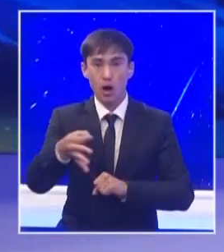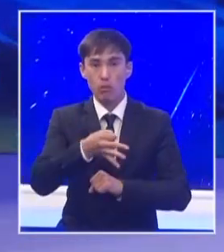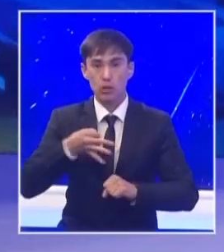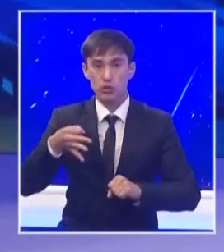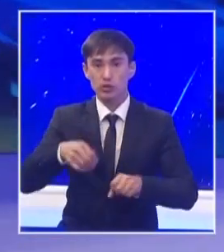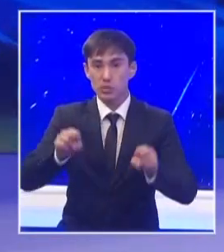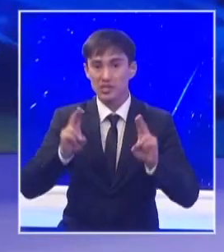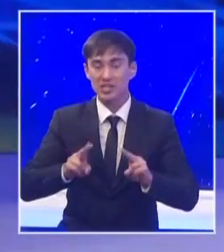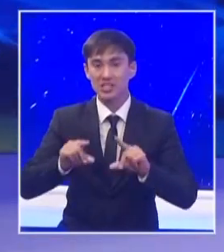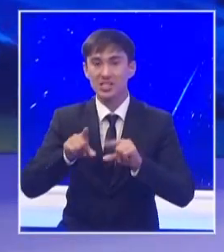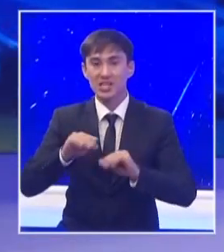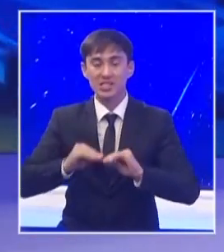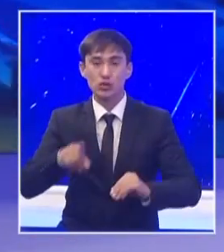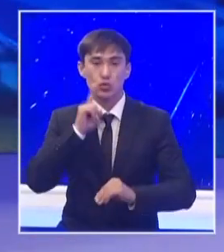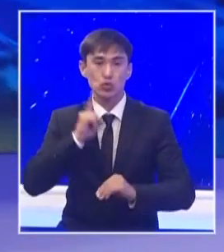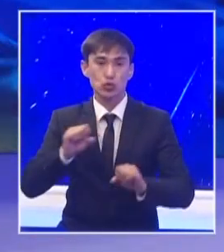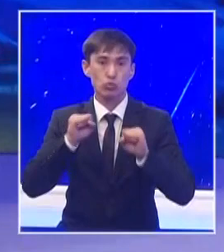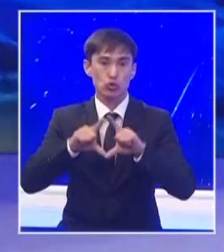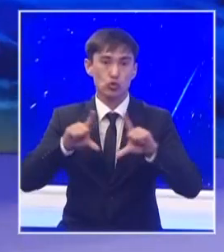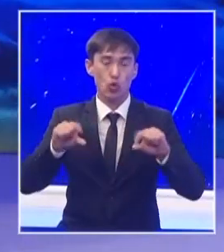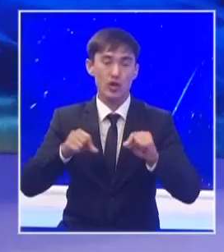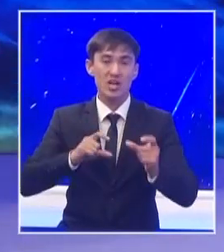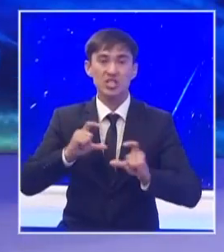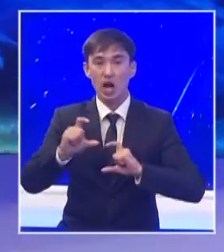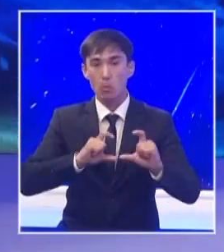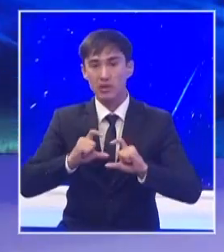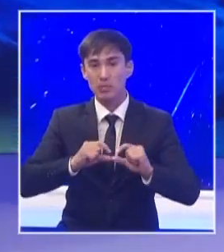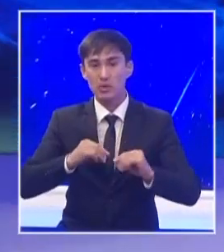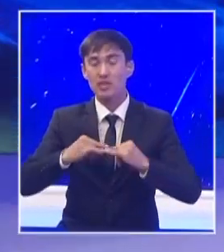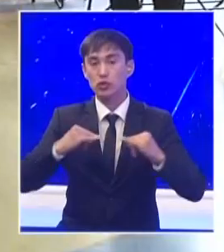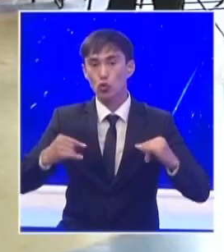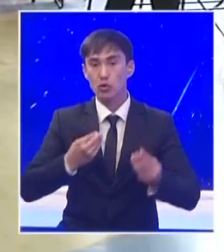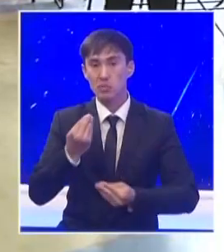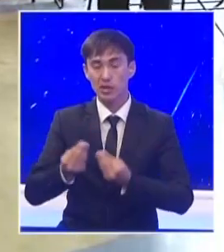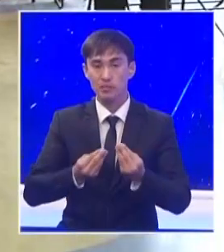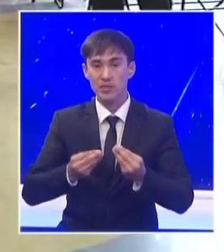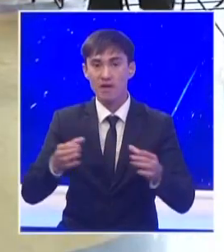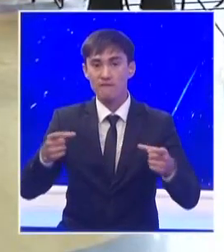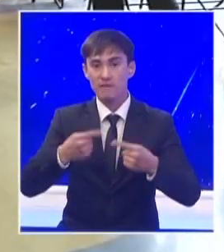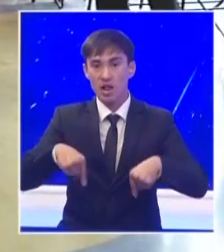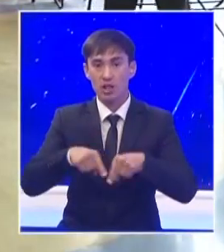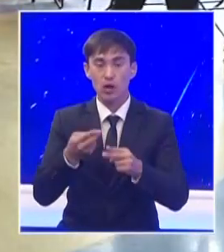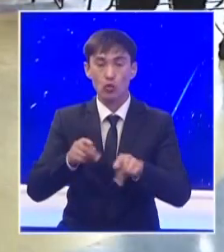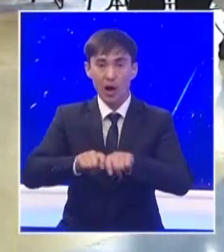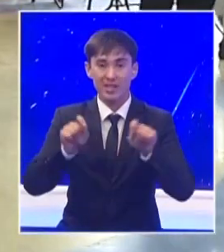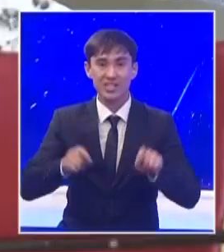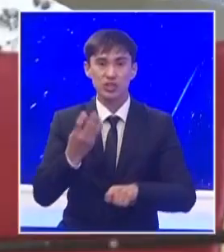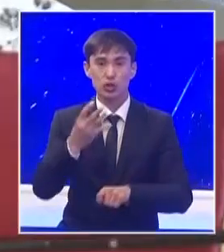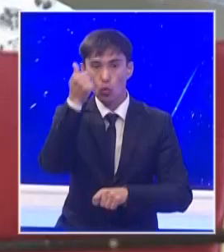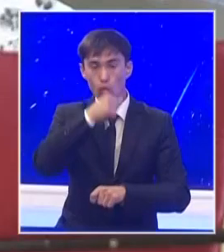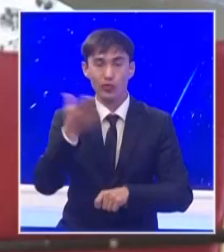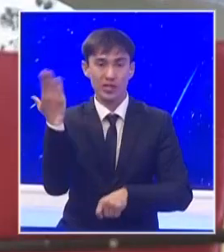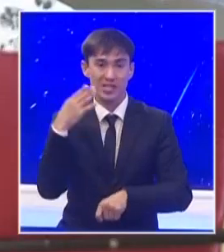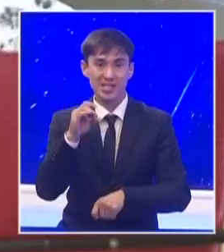областной специализированной детской и юношеской спортивной школе по шахматам и настольным играм. Филиалы, которые открылись 4 года назад